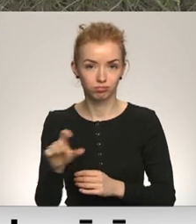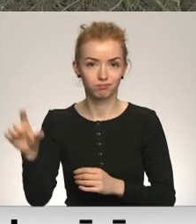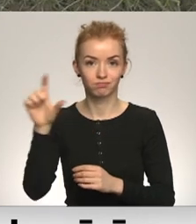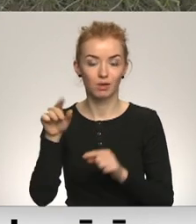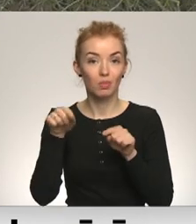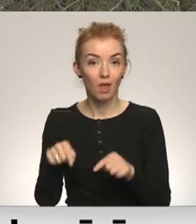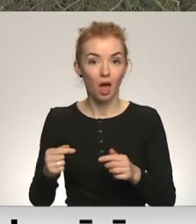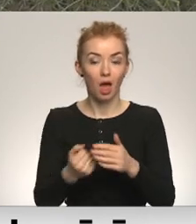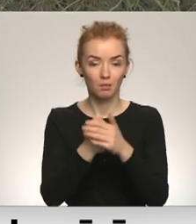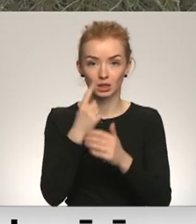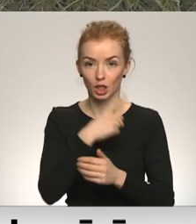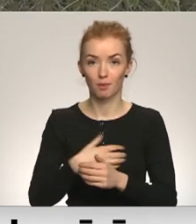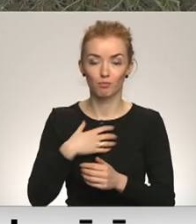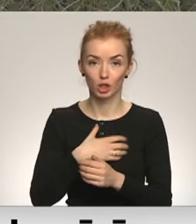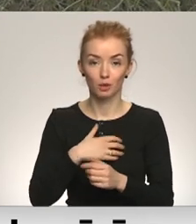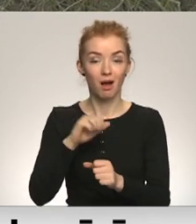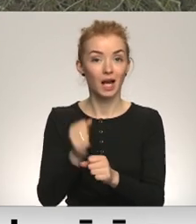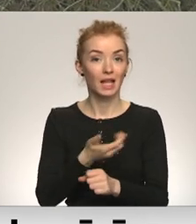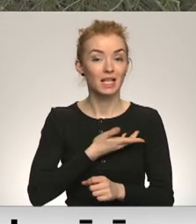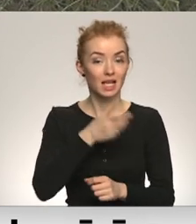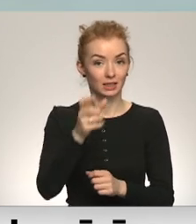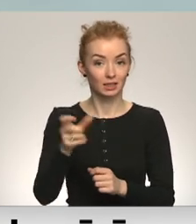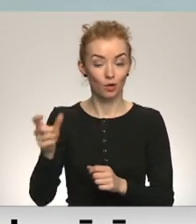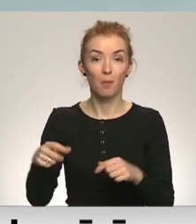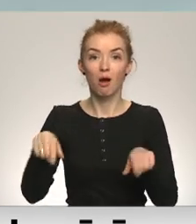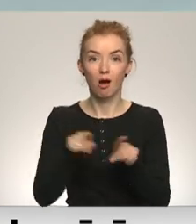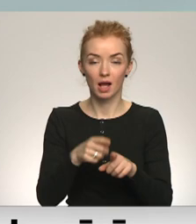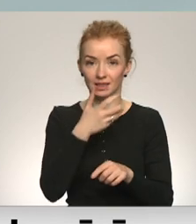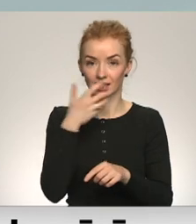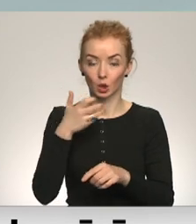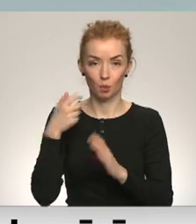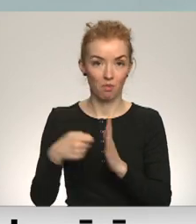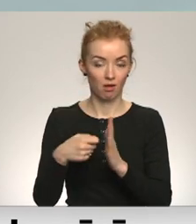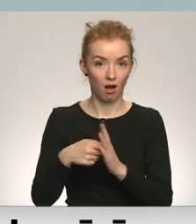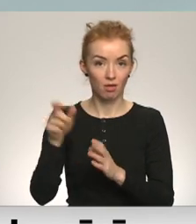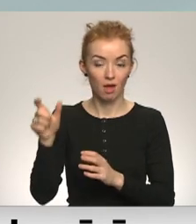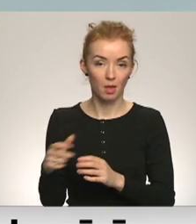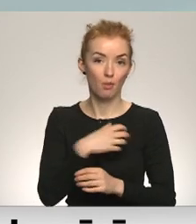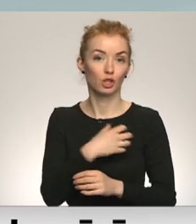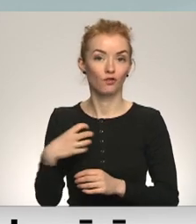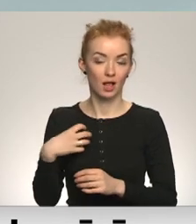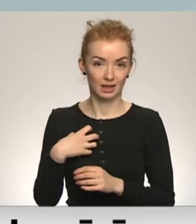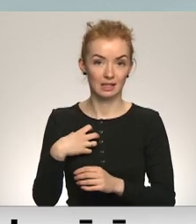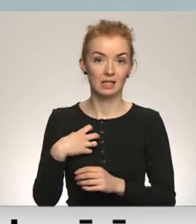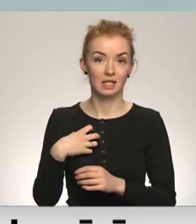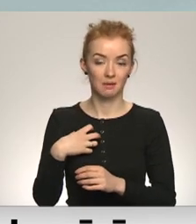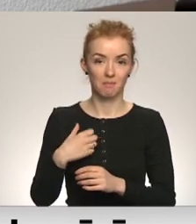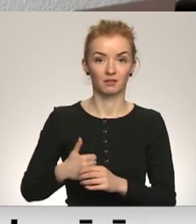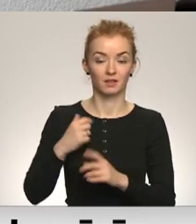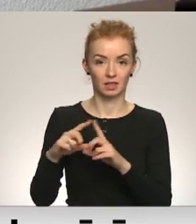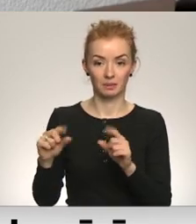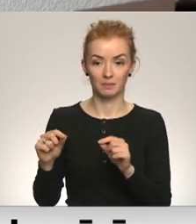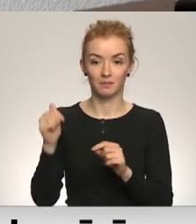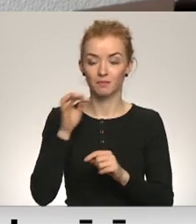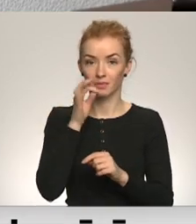Šeit atbalsts esot nepieciešams ne tikai iedzīvotājiem, bet arī siltumpiegādātājiem, kas ir pašvaldības kapitāla sabiedrības.